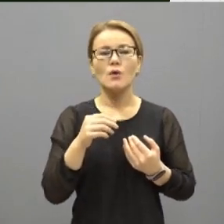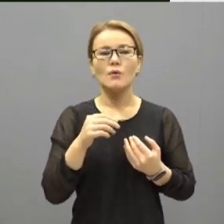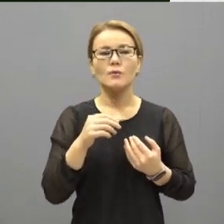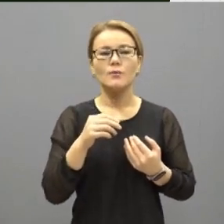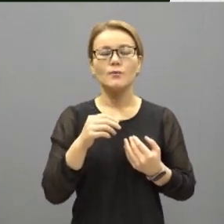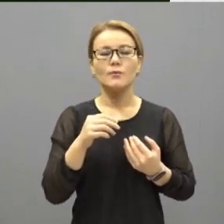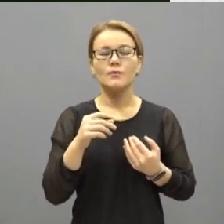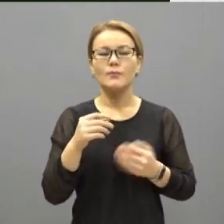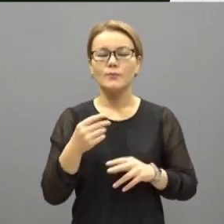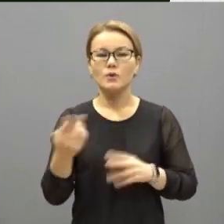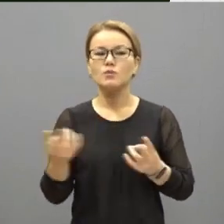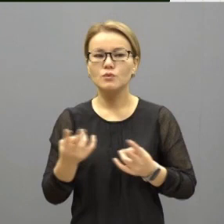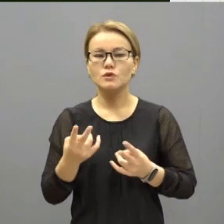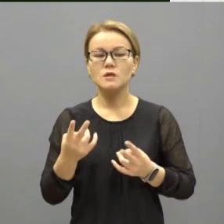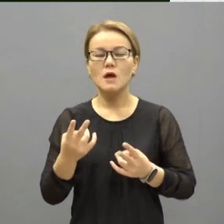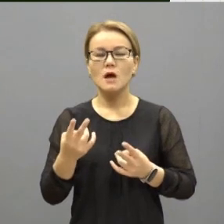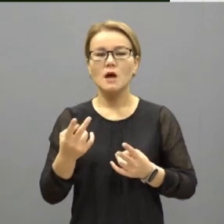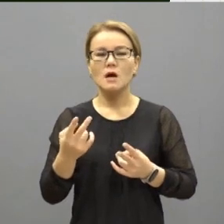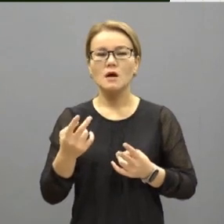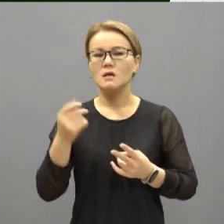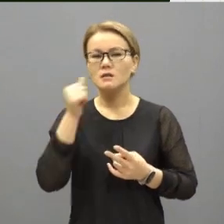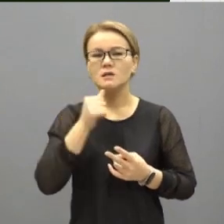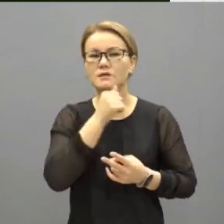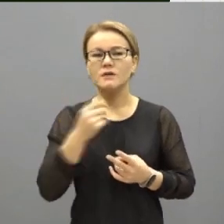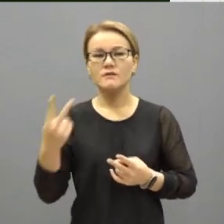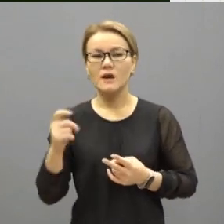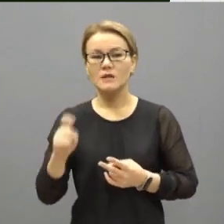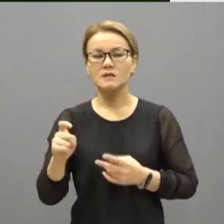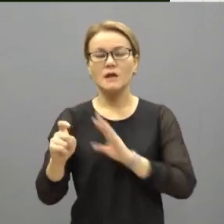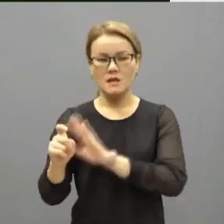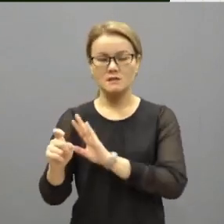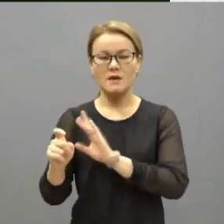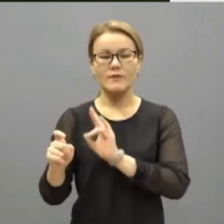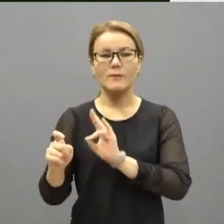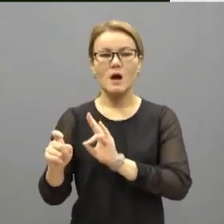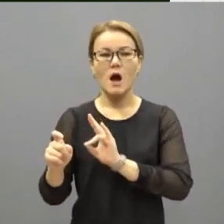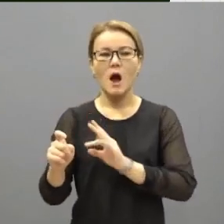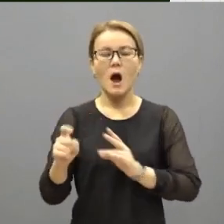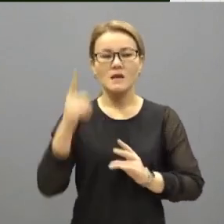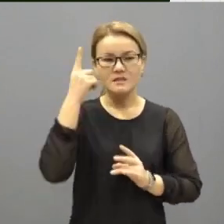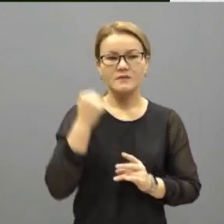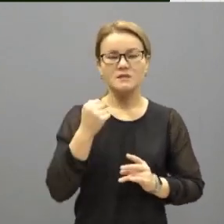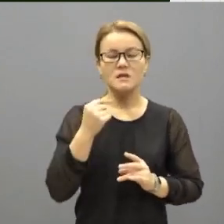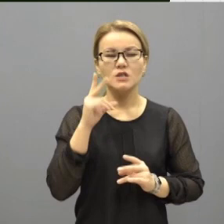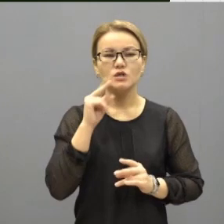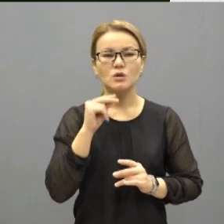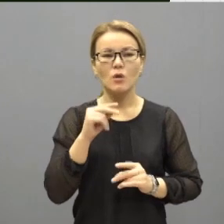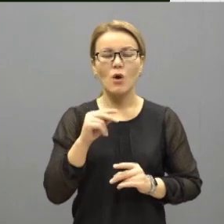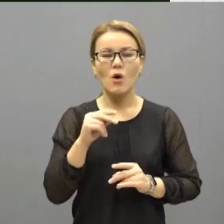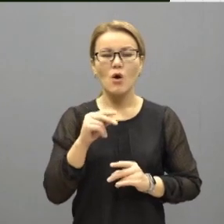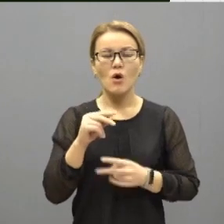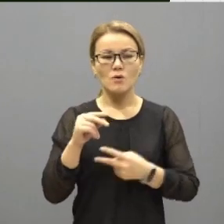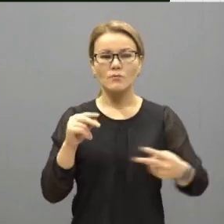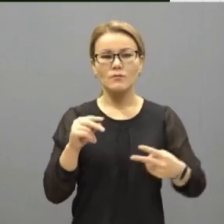этого неизвестные 2х оставим в левой части, а известное число минус 8 перенесем через